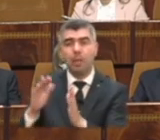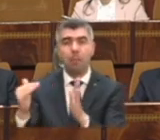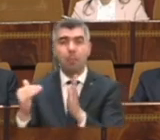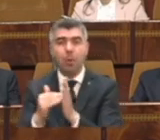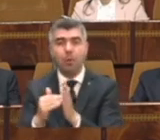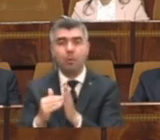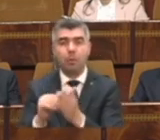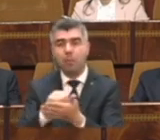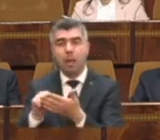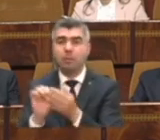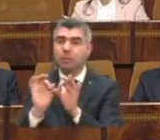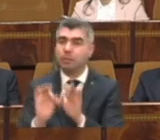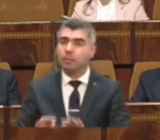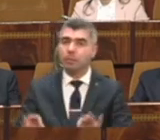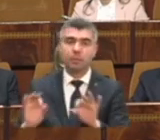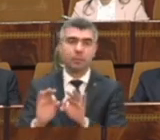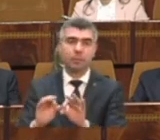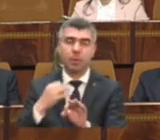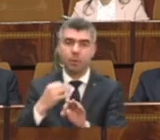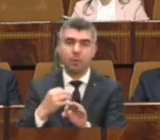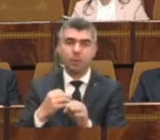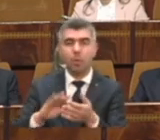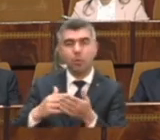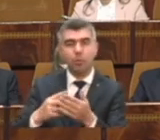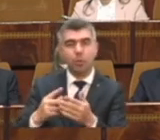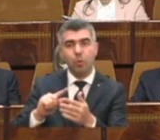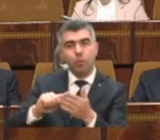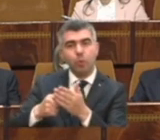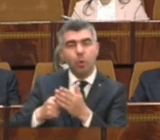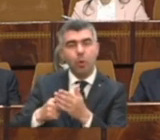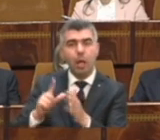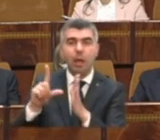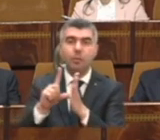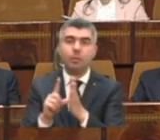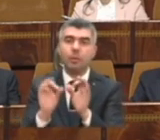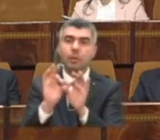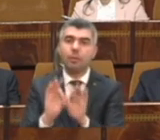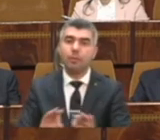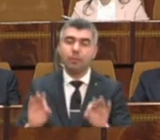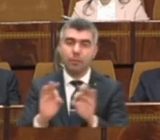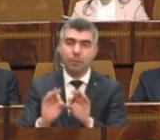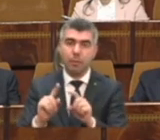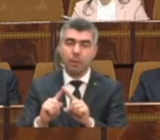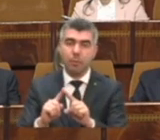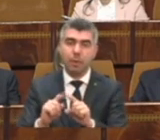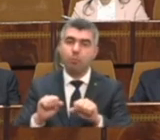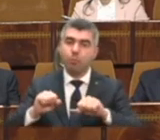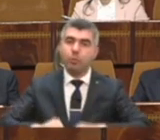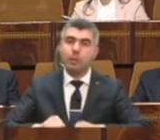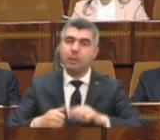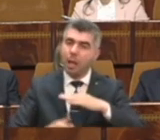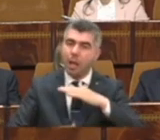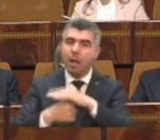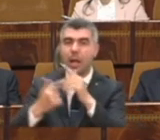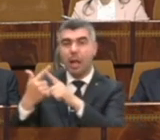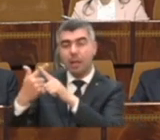غير مشروعه وكيبرونشي وكياخذ الضوء بطريقه غير قانونيه. والمجلس الاعلى للحسابات رصد هادشي في